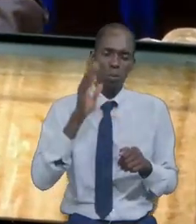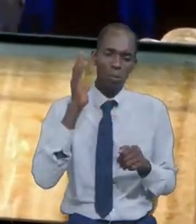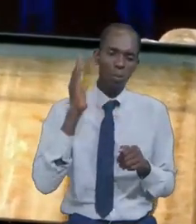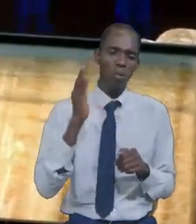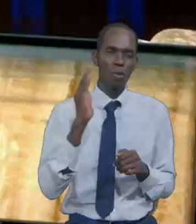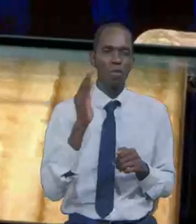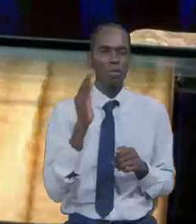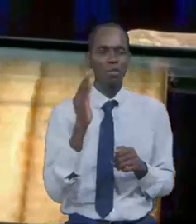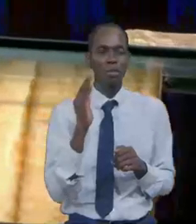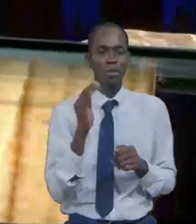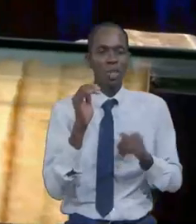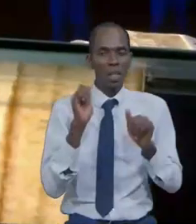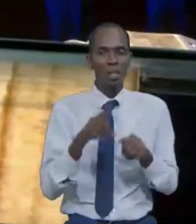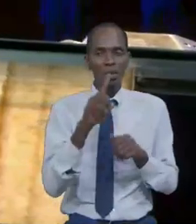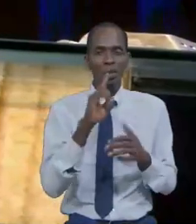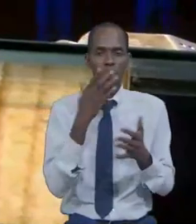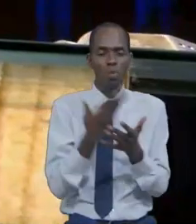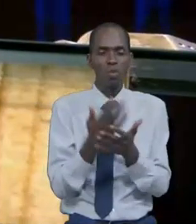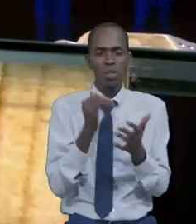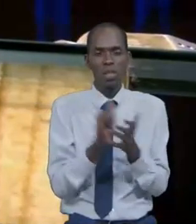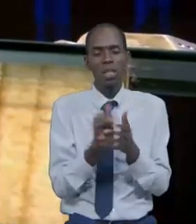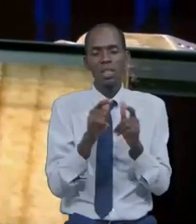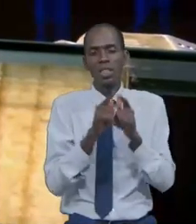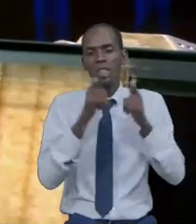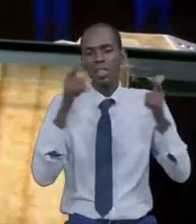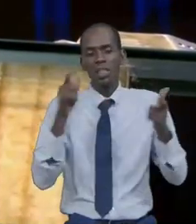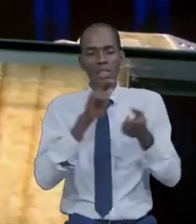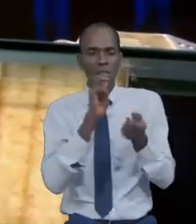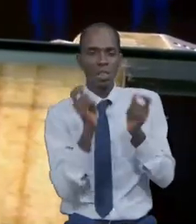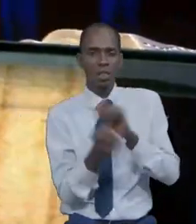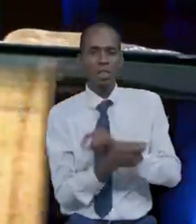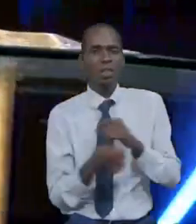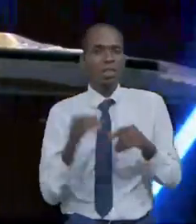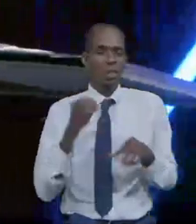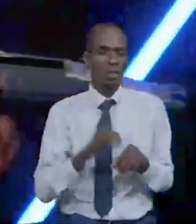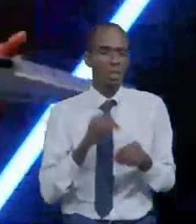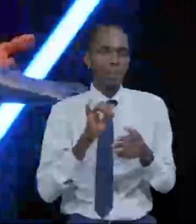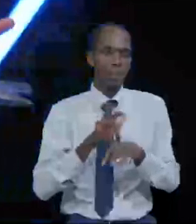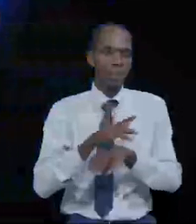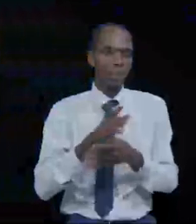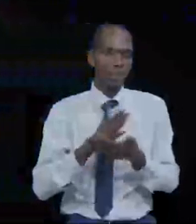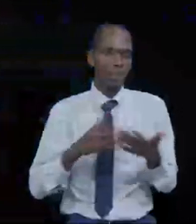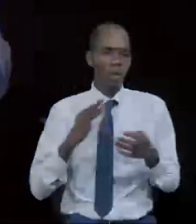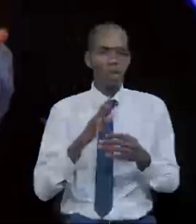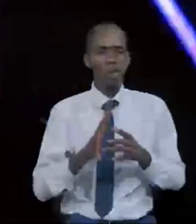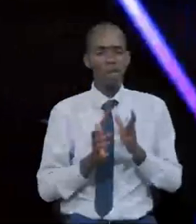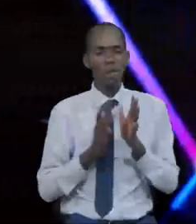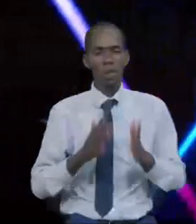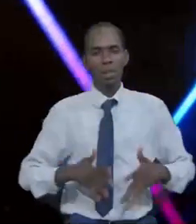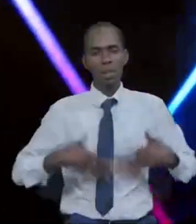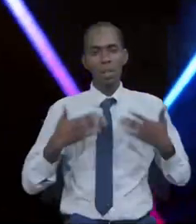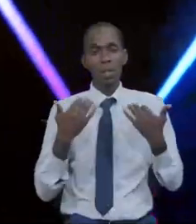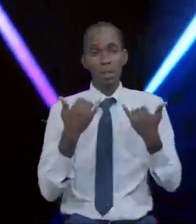témoignage du grand changement survenu dans ta vie au premier moment de ta vie chrétienne? Et comme le